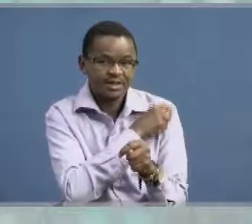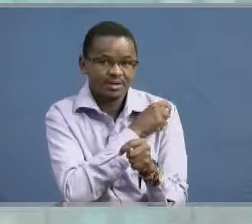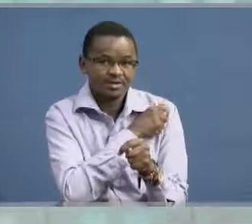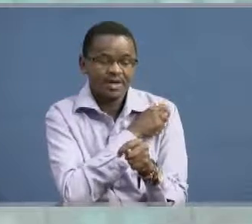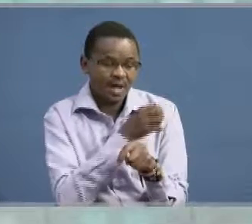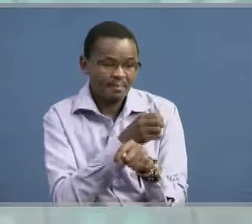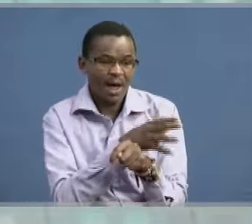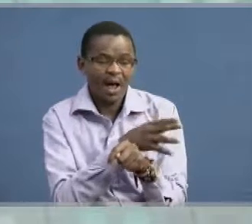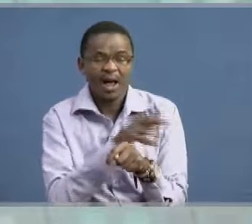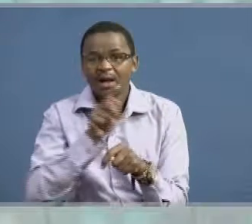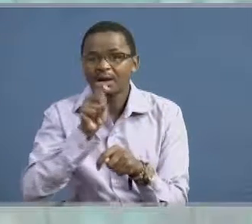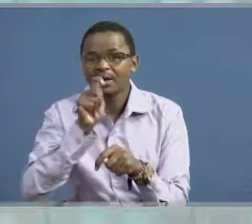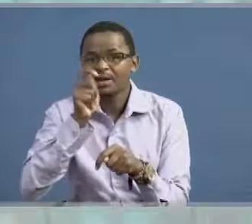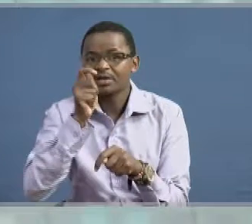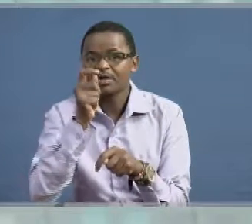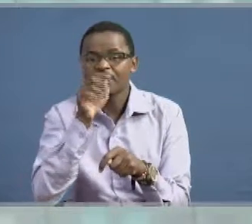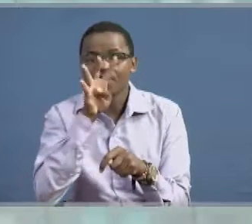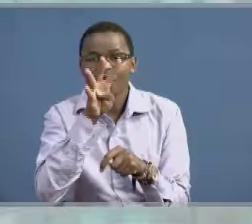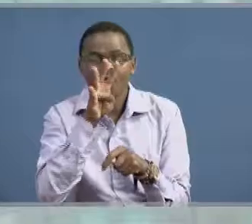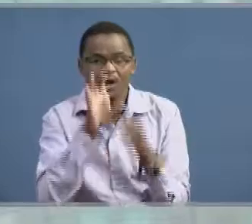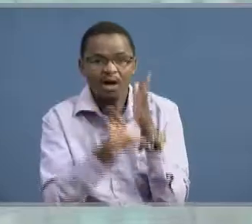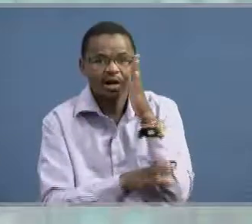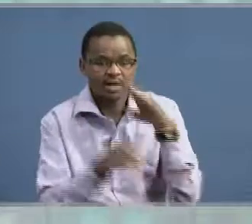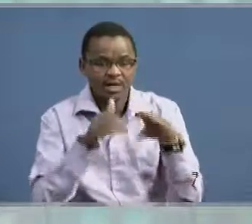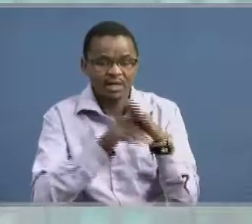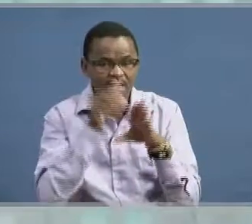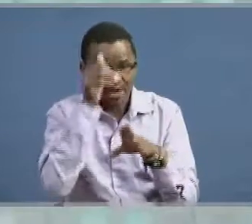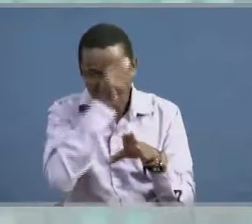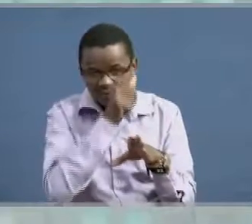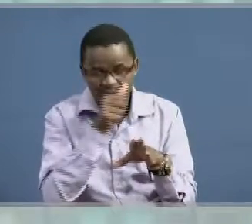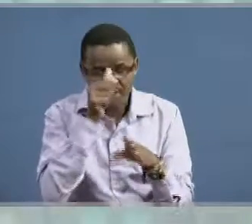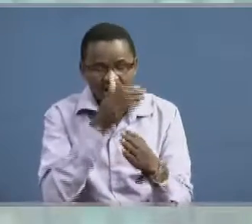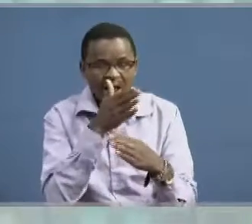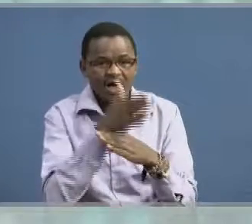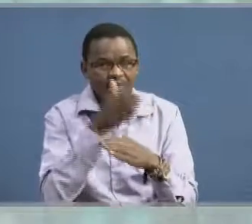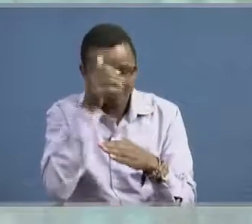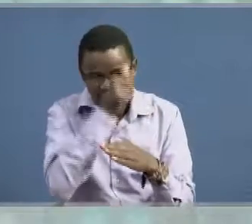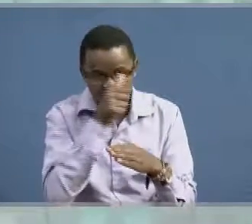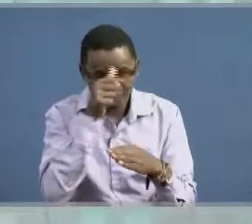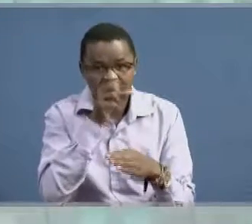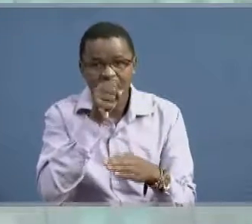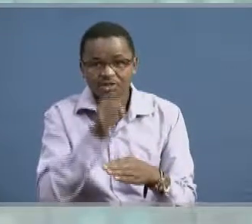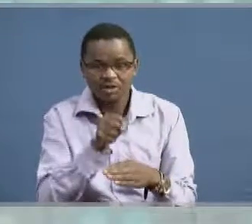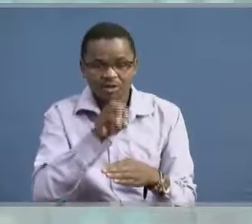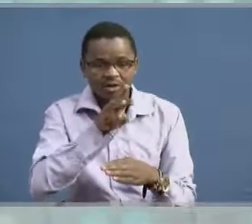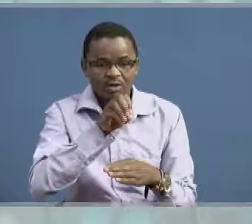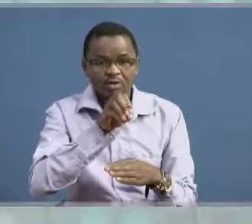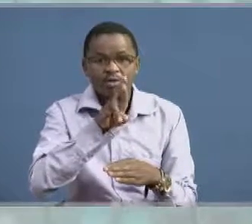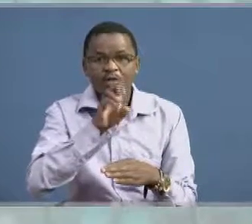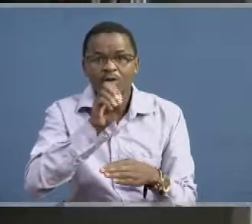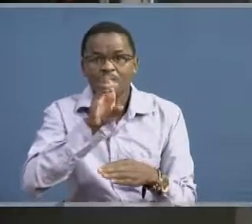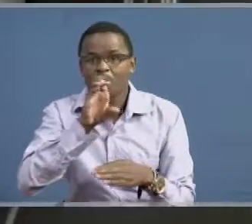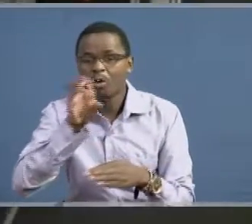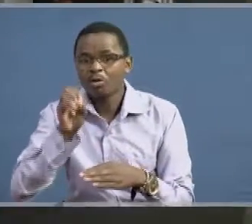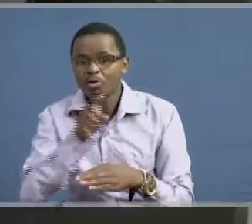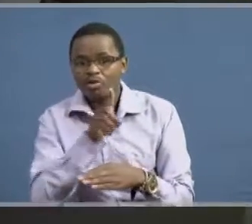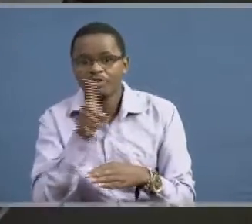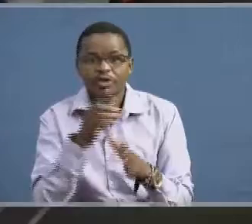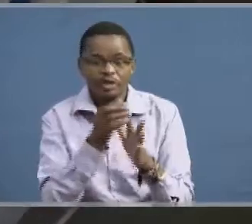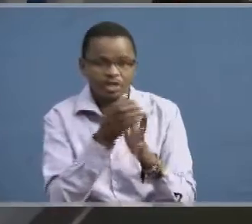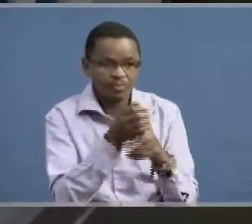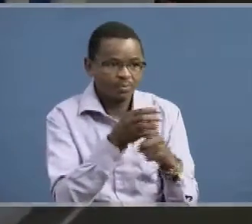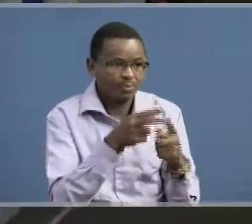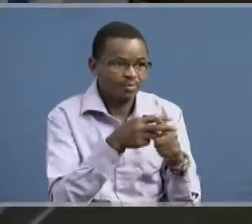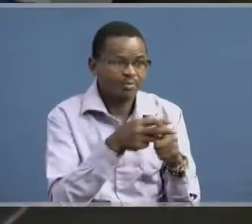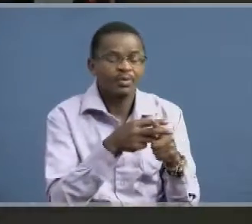Aga Khan. Kenya itakuwa nchi ya nne katika bara la Afrika baada ya Afrika Kusini, Morocco na Misri. Mashine hii iligharimu